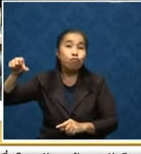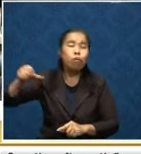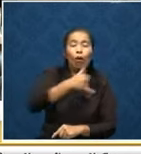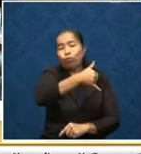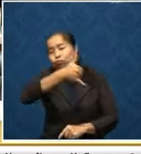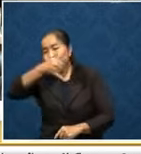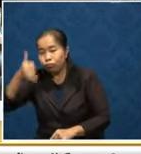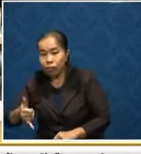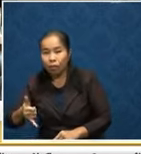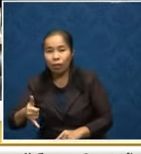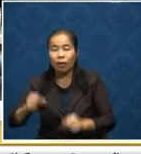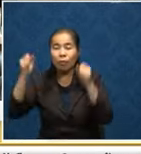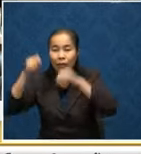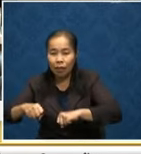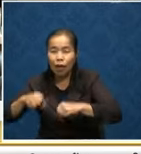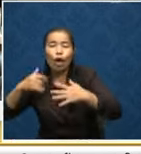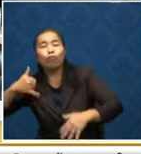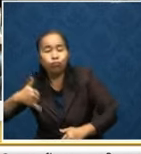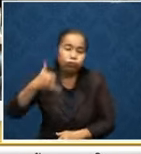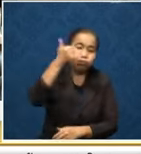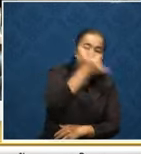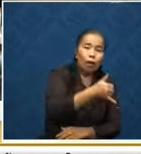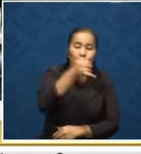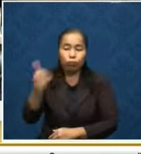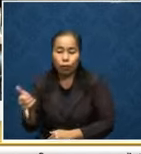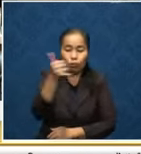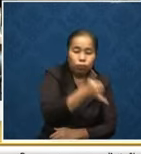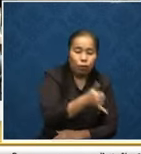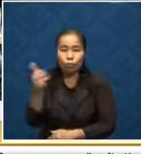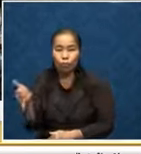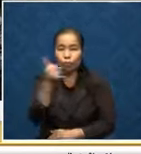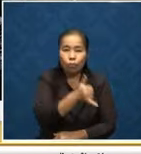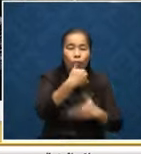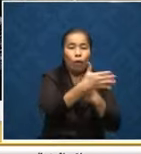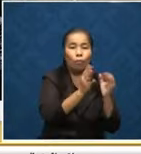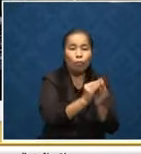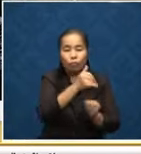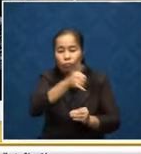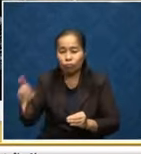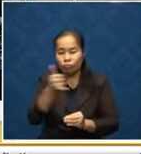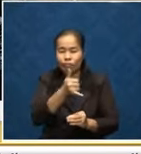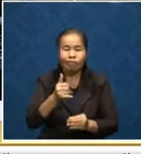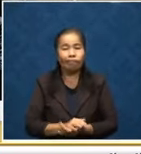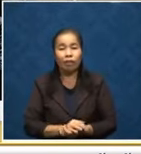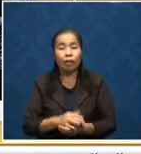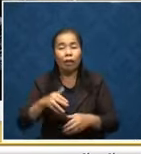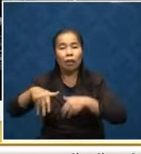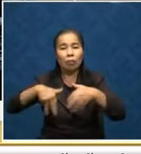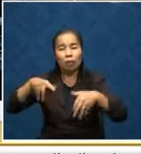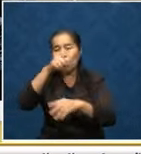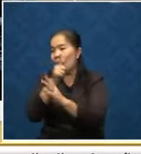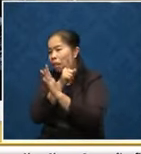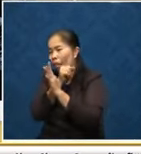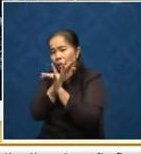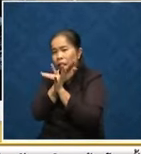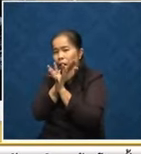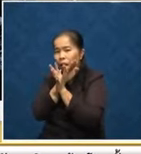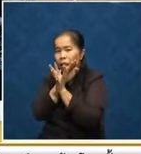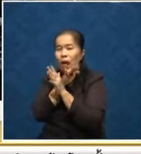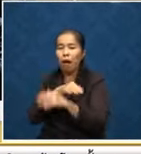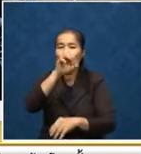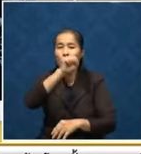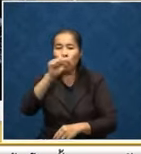ประชุมใหญ่แล้วก็วิ่งไปกลับประชุมกลับไปประชุมกรรมาธิการแล้วประชาชนเขาก็นินทากันว่าส.ส.มันวิ่